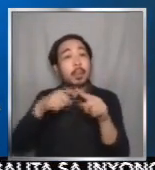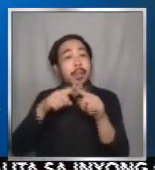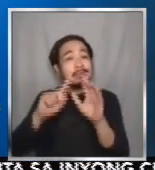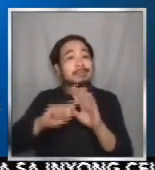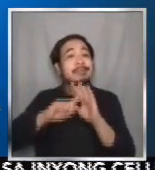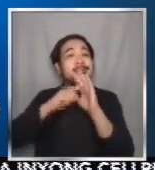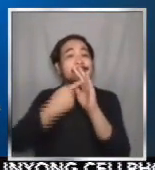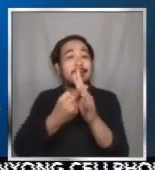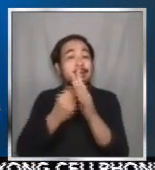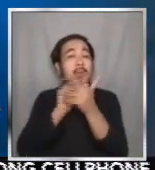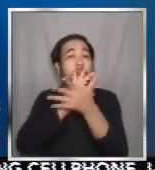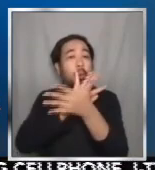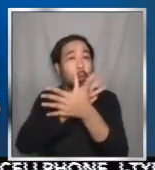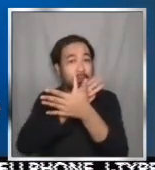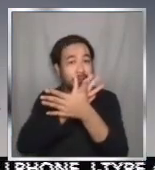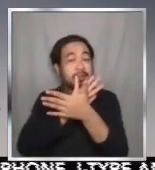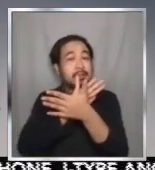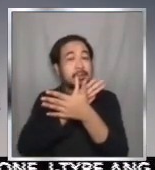pandemic,